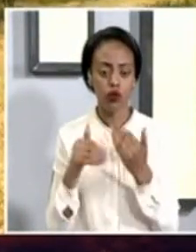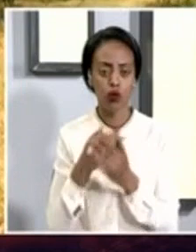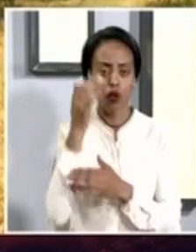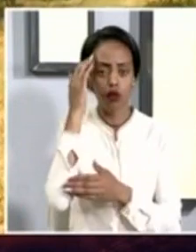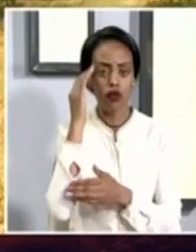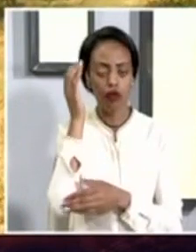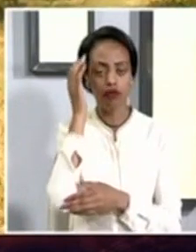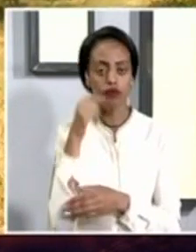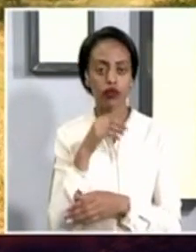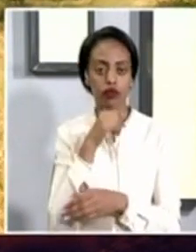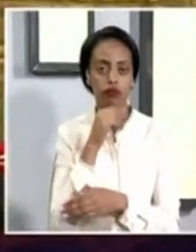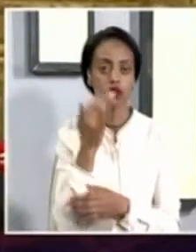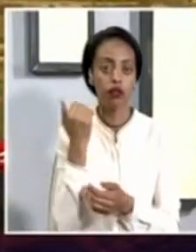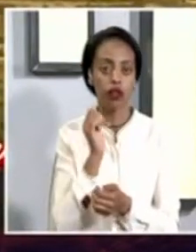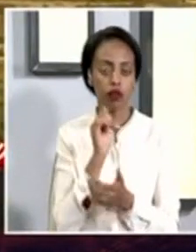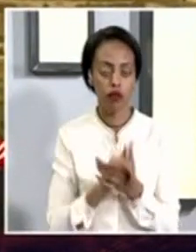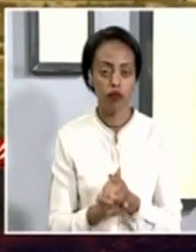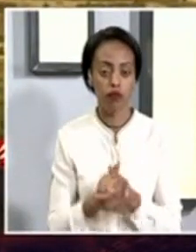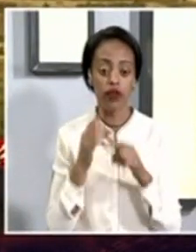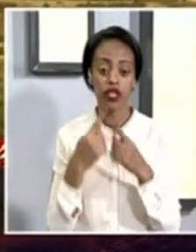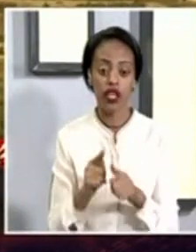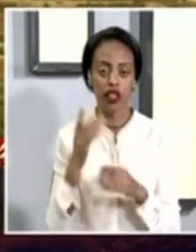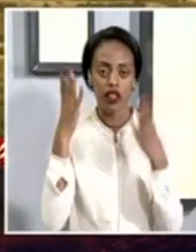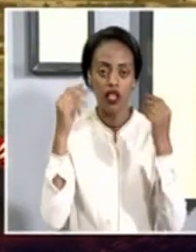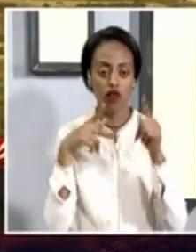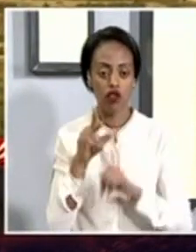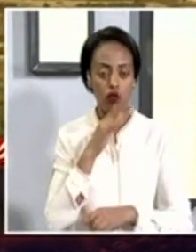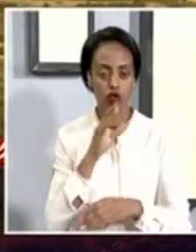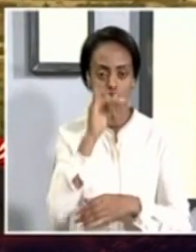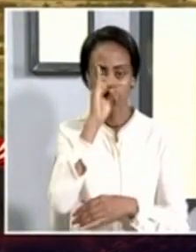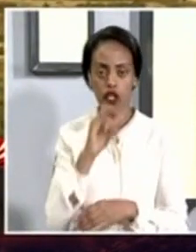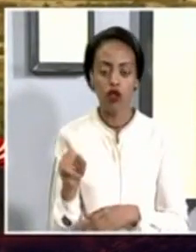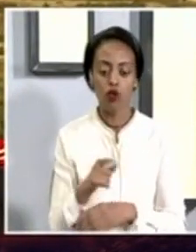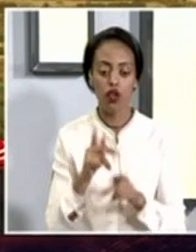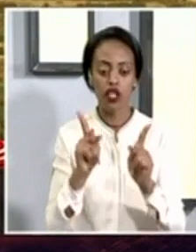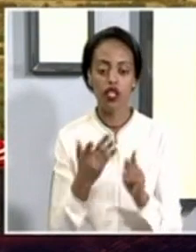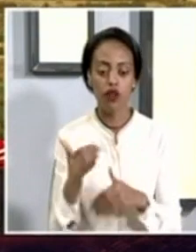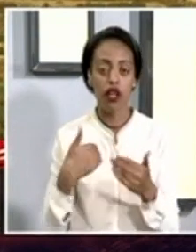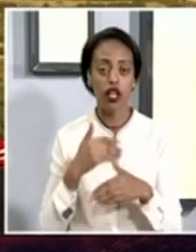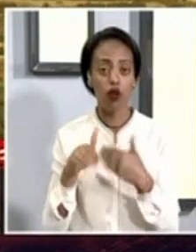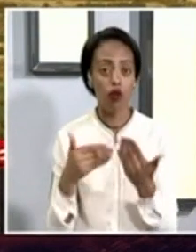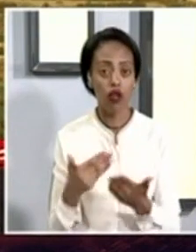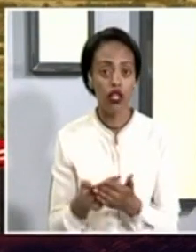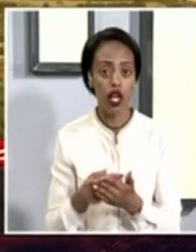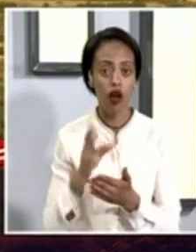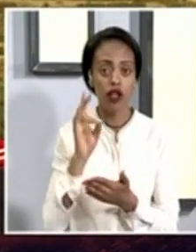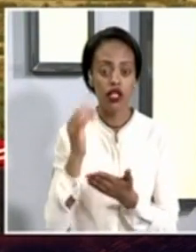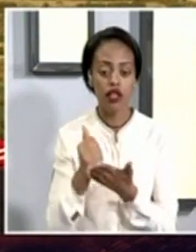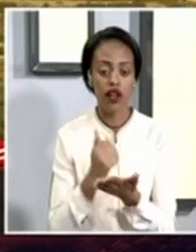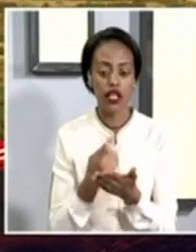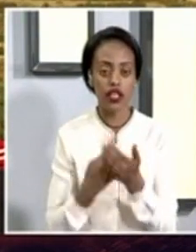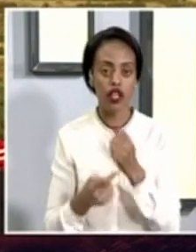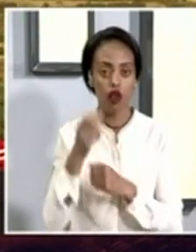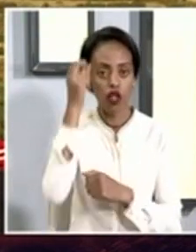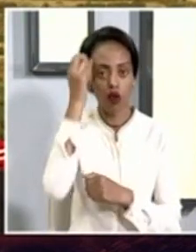بكا تسلميتاتهم يعني رعلم قنع تسفالي غورة تزبي جاقنا لغون هزنينا كلنا خزي من غالة سعان رتا بيشاي غوني ناول